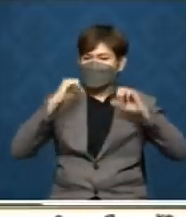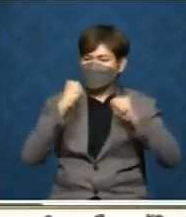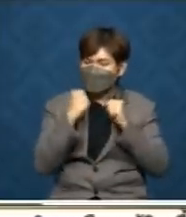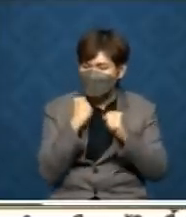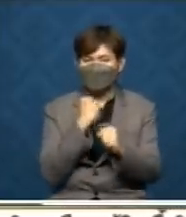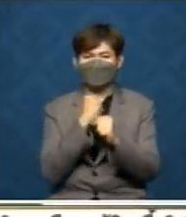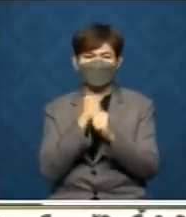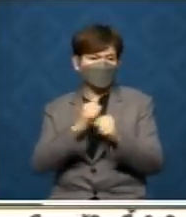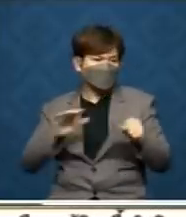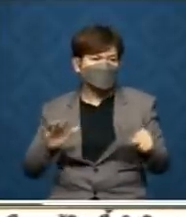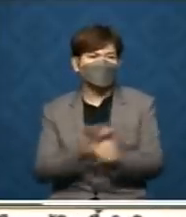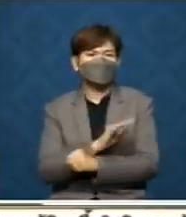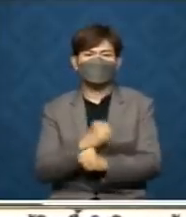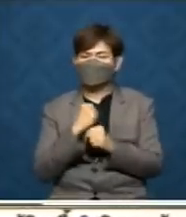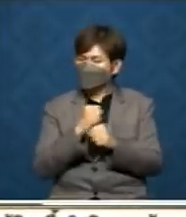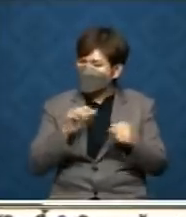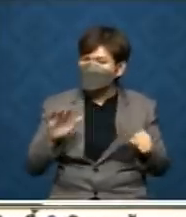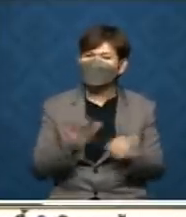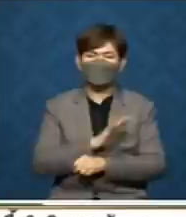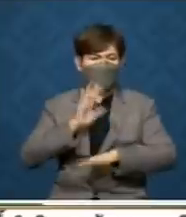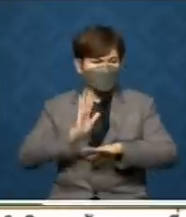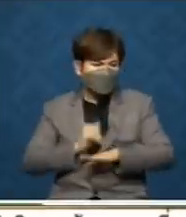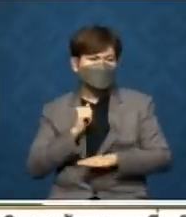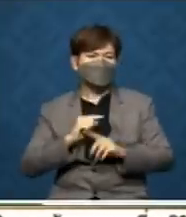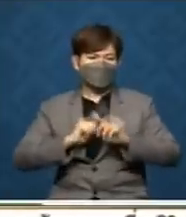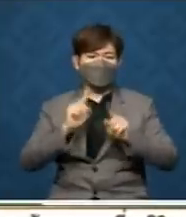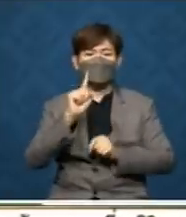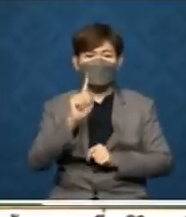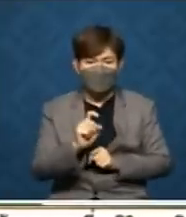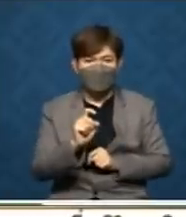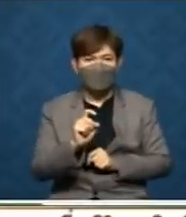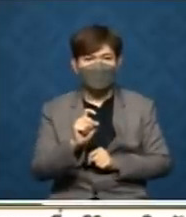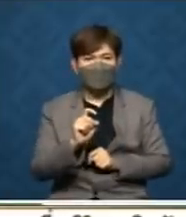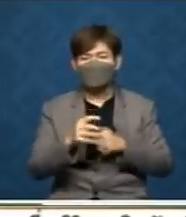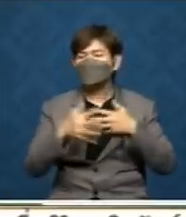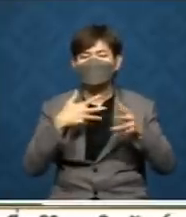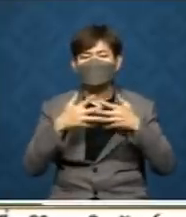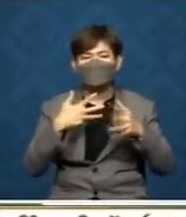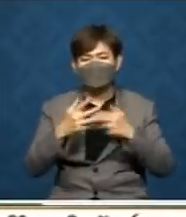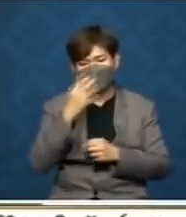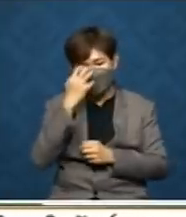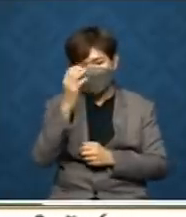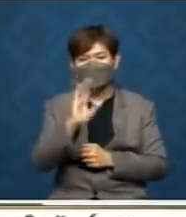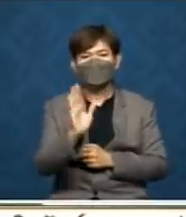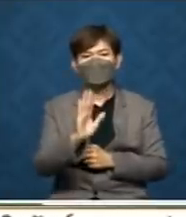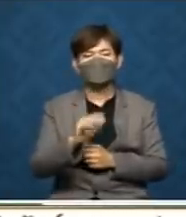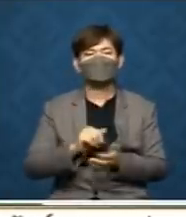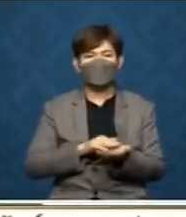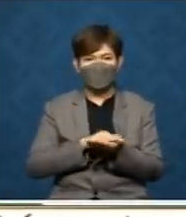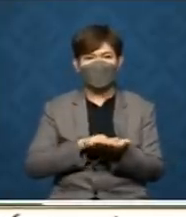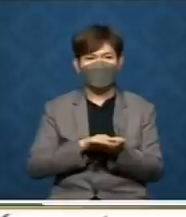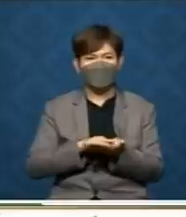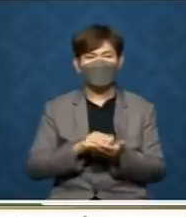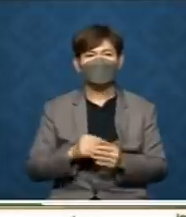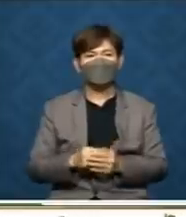เต็มที่แล้วสุดความสามารถแล้วตายผมว่าเขาให้อภัยนะมีแต่ตาย